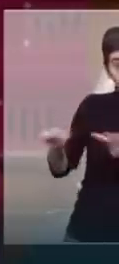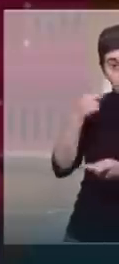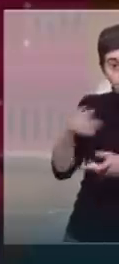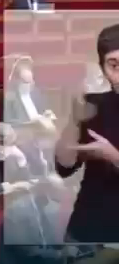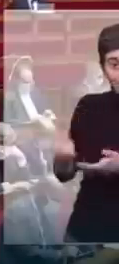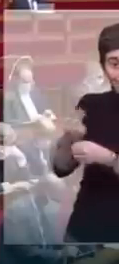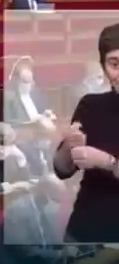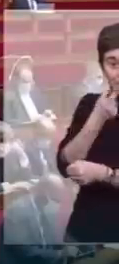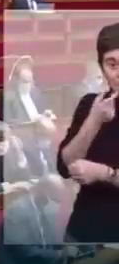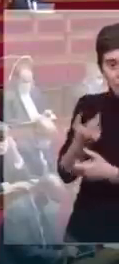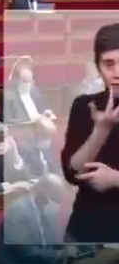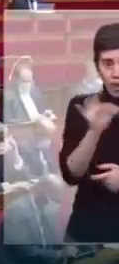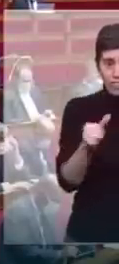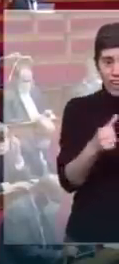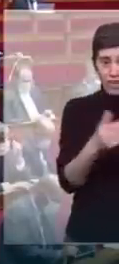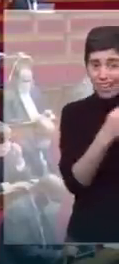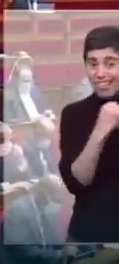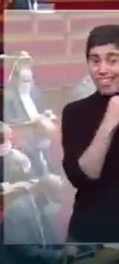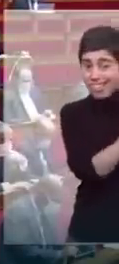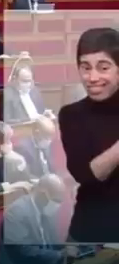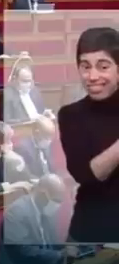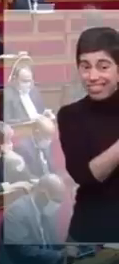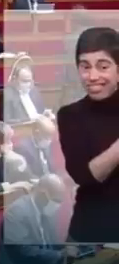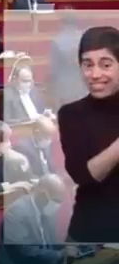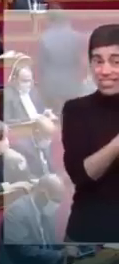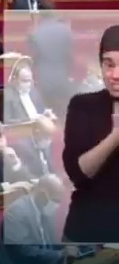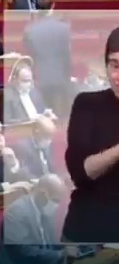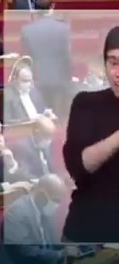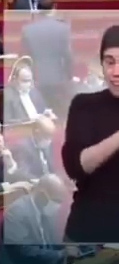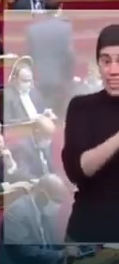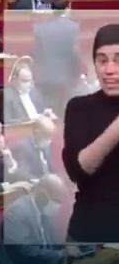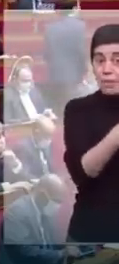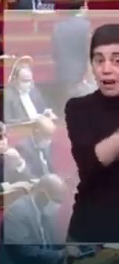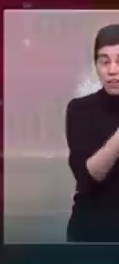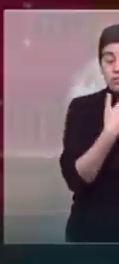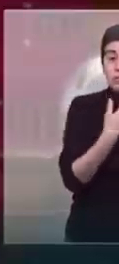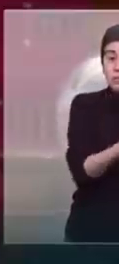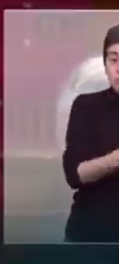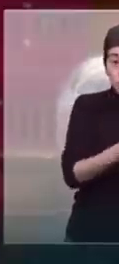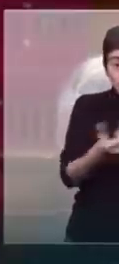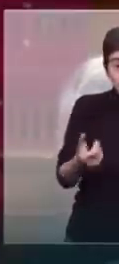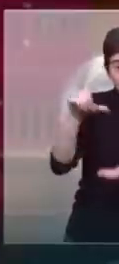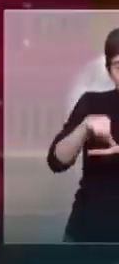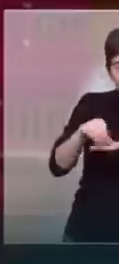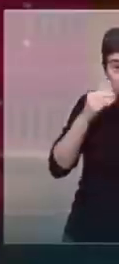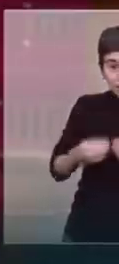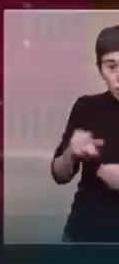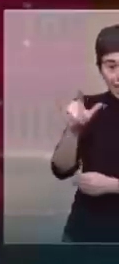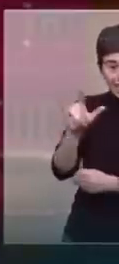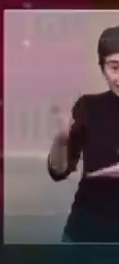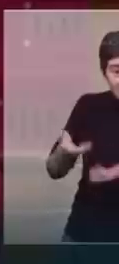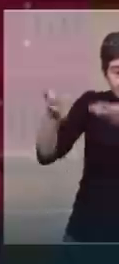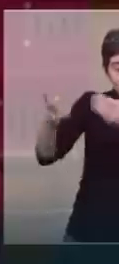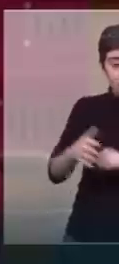La France est obligée de dépendre du groupe LVMH qui a financé la recherche de l'Institut Pasteur de Lille. Nous dépendons à 80%